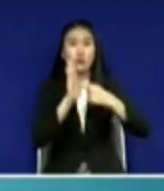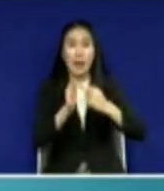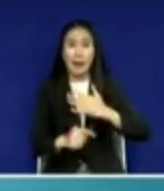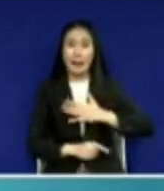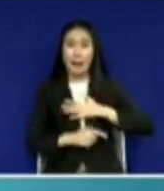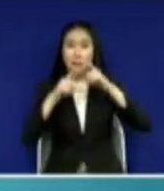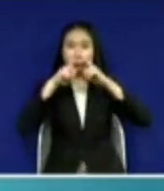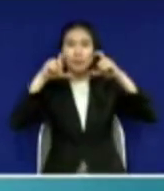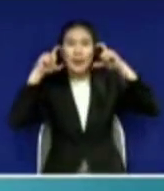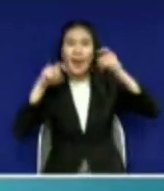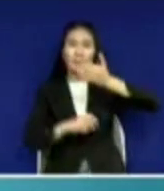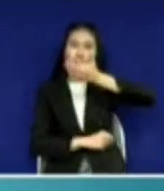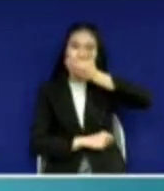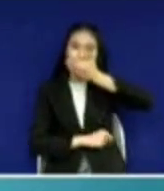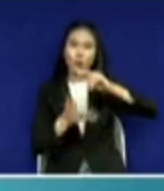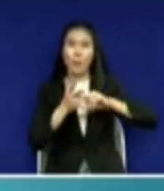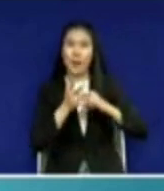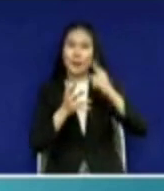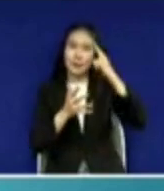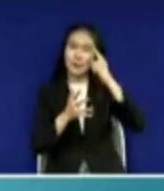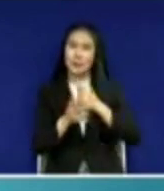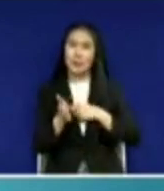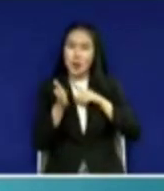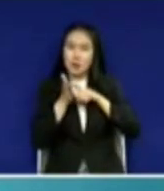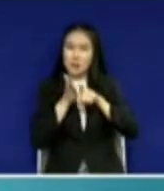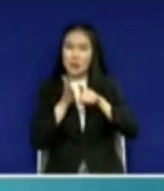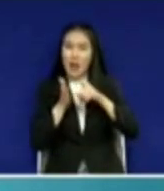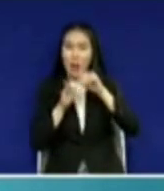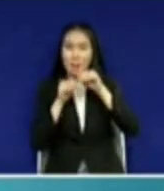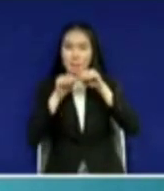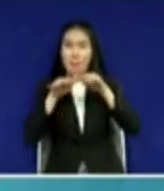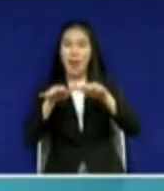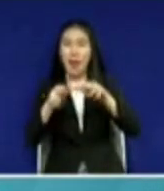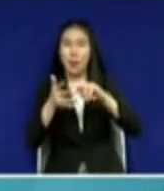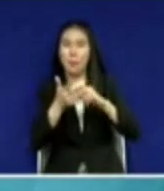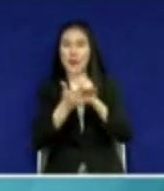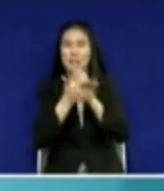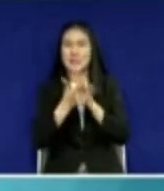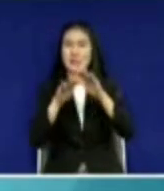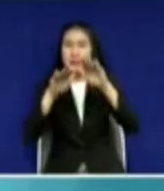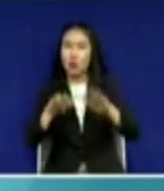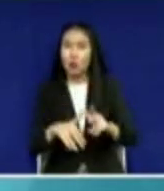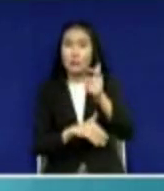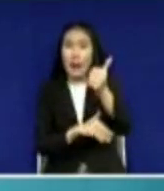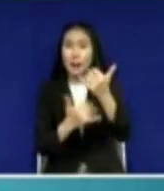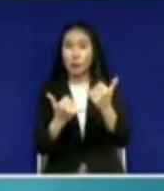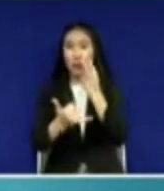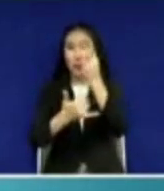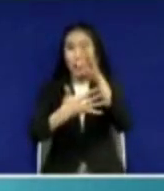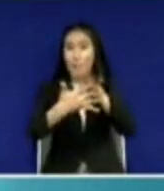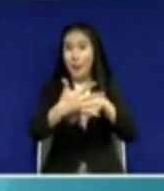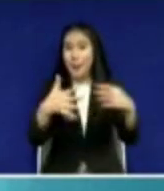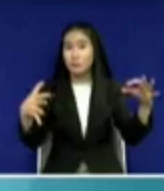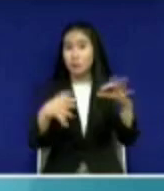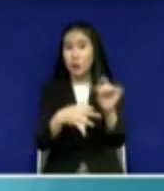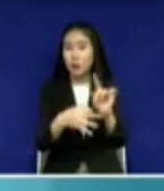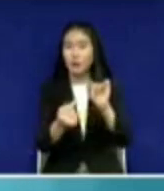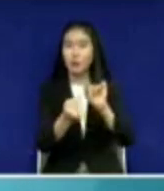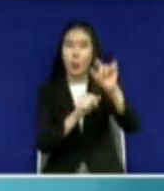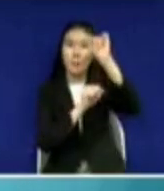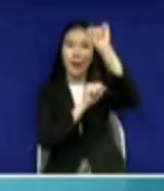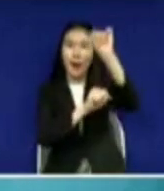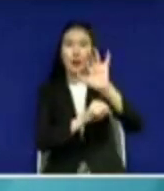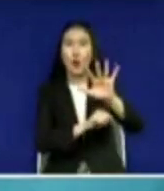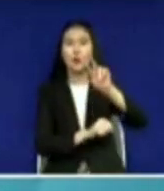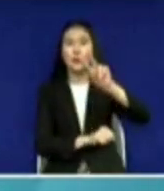ยค่ะความสามารถในการแพร่กระจายของเชื้อจะลดลงครึ่งหนึ่งค่ะซึ่งก็สอดคล้องนะคะกับประกาศล่าสุดขององค์การอน